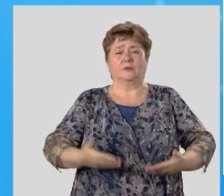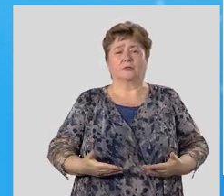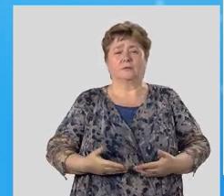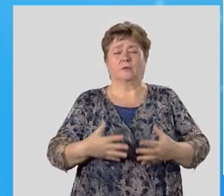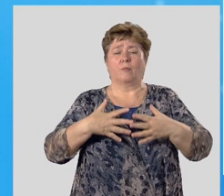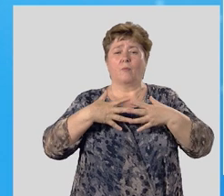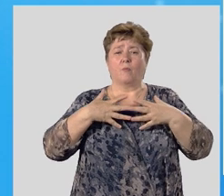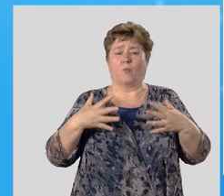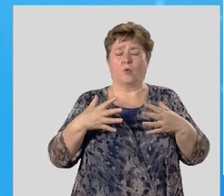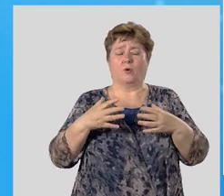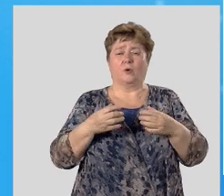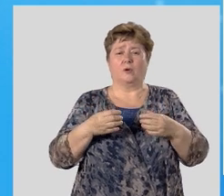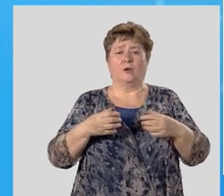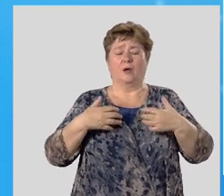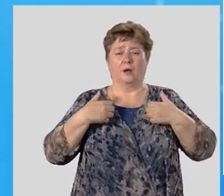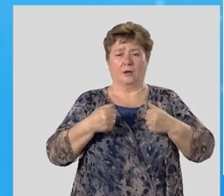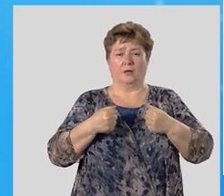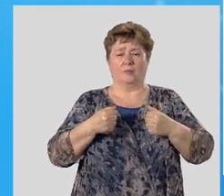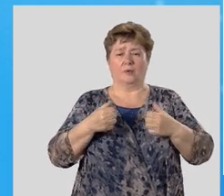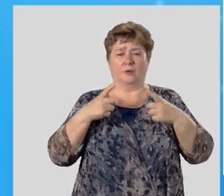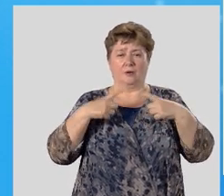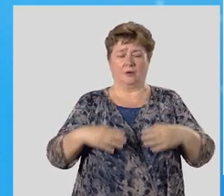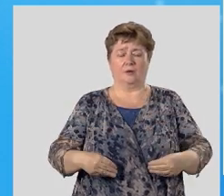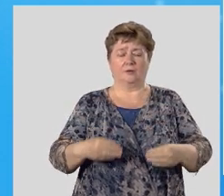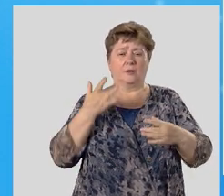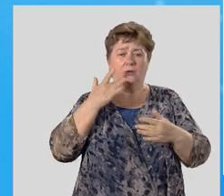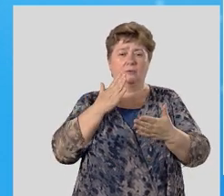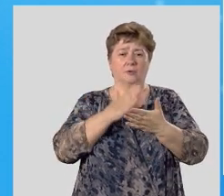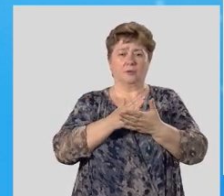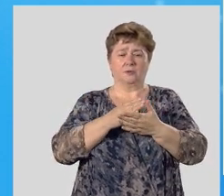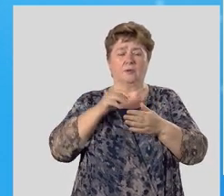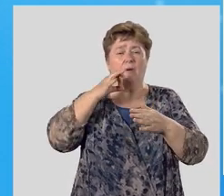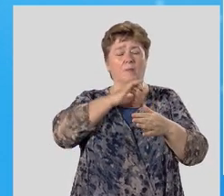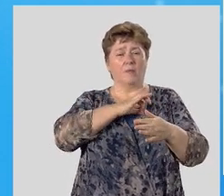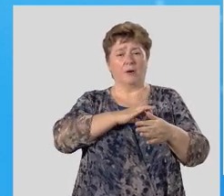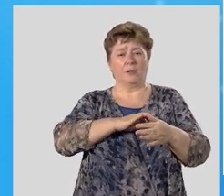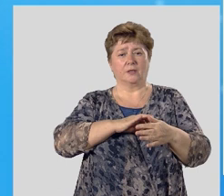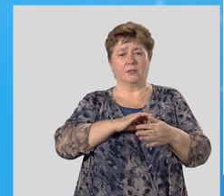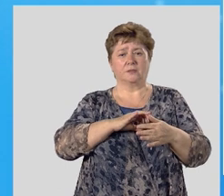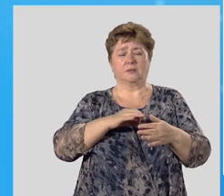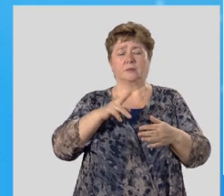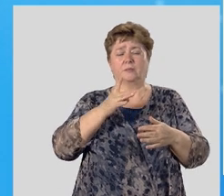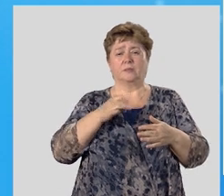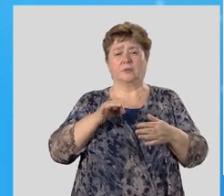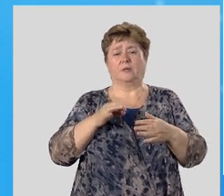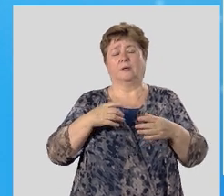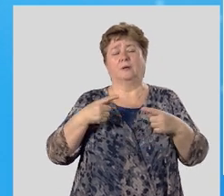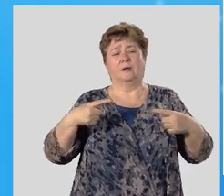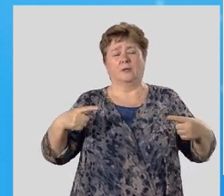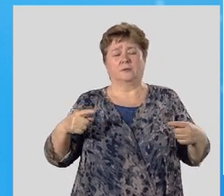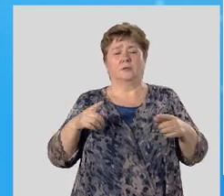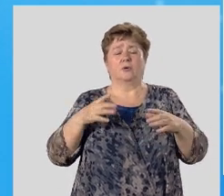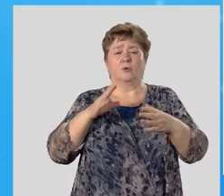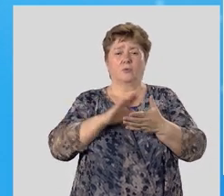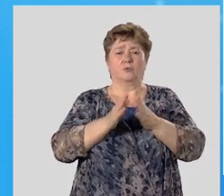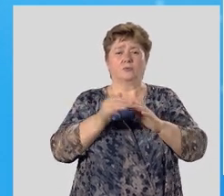выживают наиболее приспособленные особи, которые обладают полезными при определенных условиях